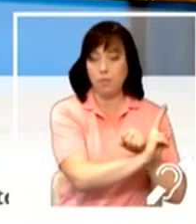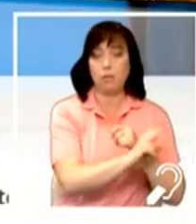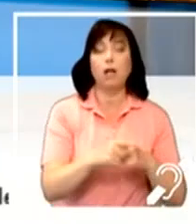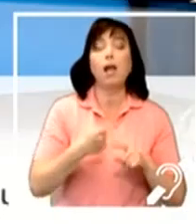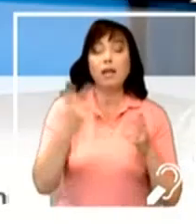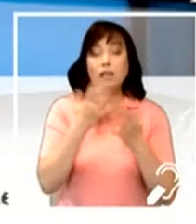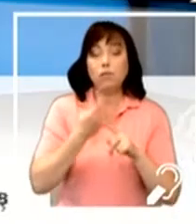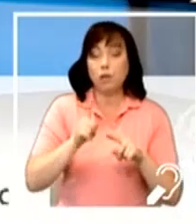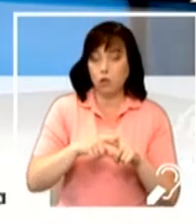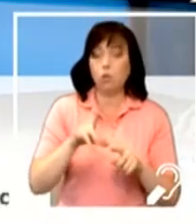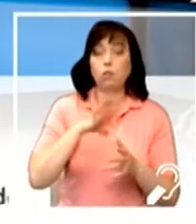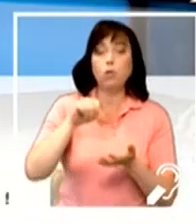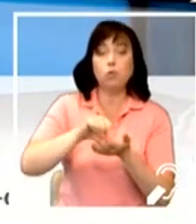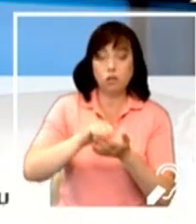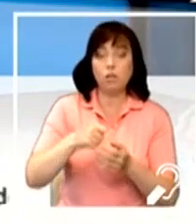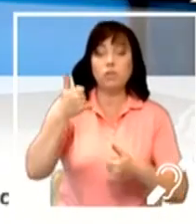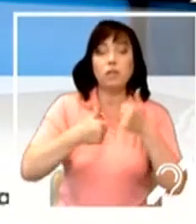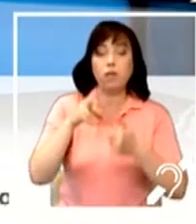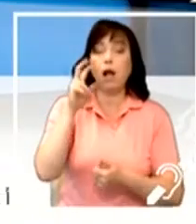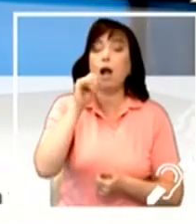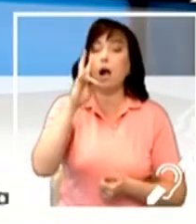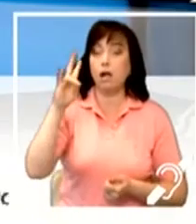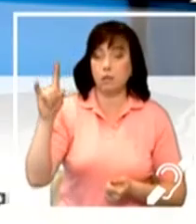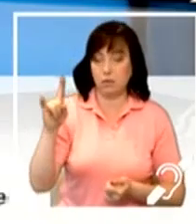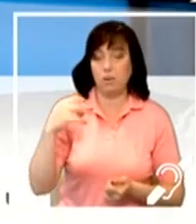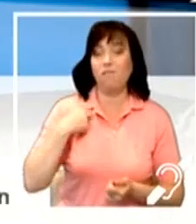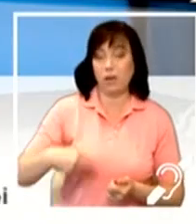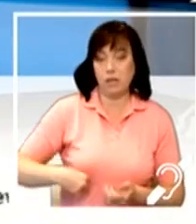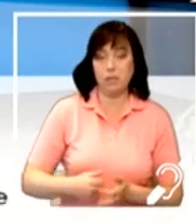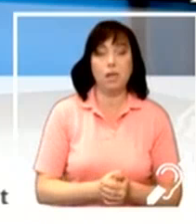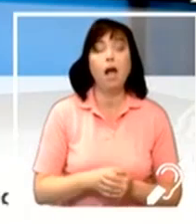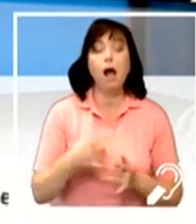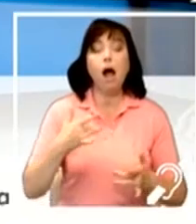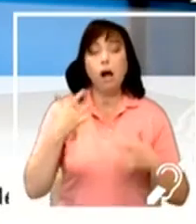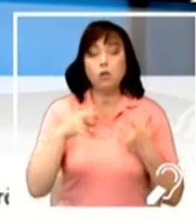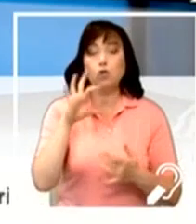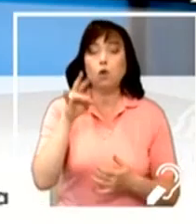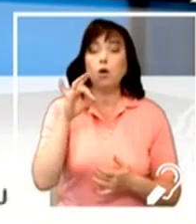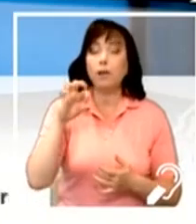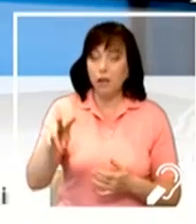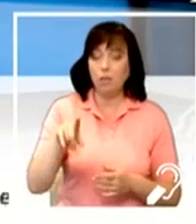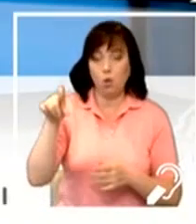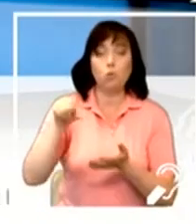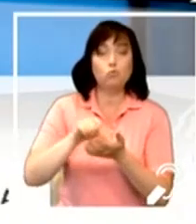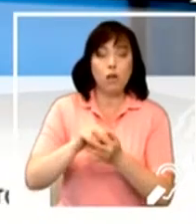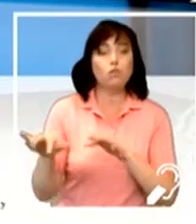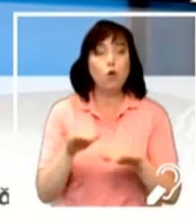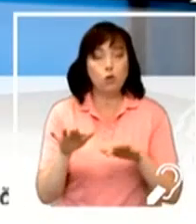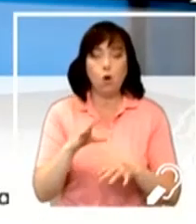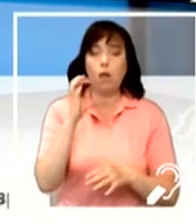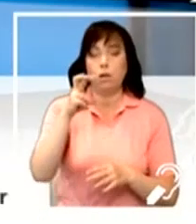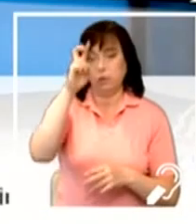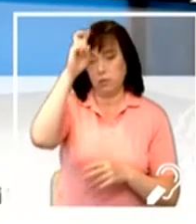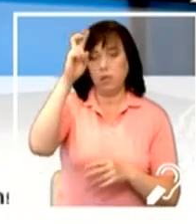un film care a făcut parte și din competiția festivalului de la Cannes. Actorul Dorel Vișan interpretează rolul unui